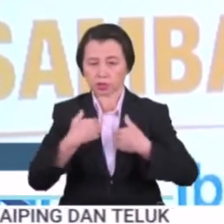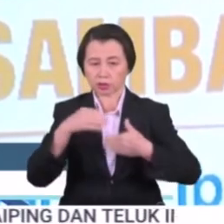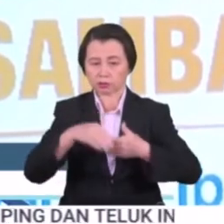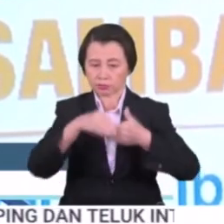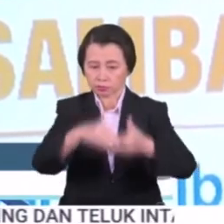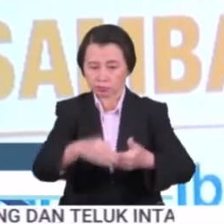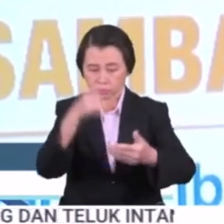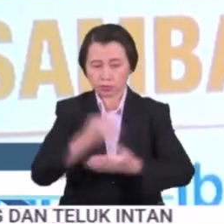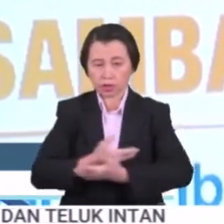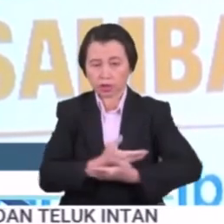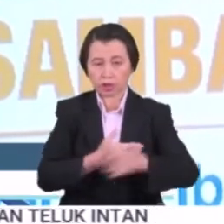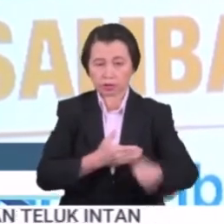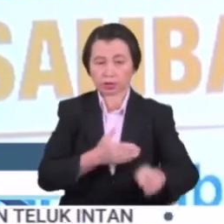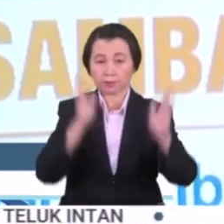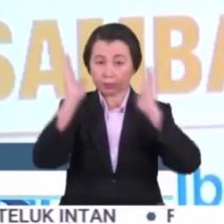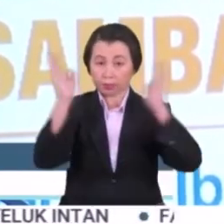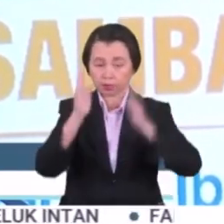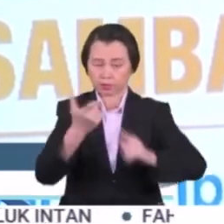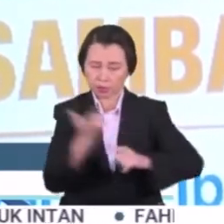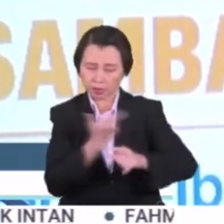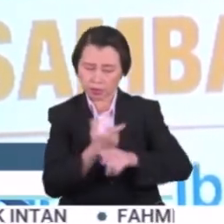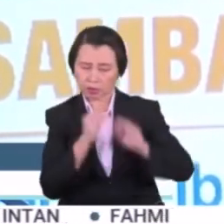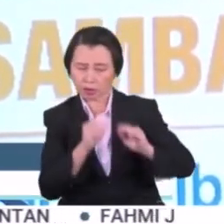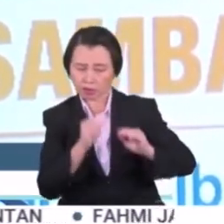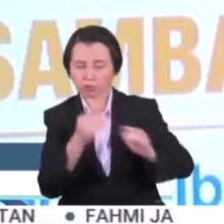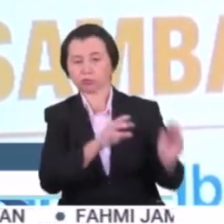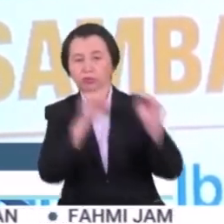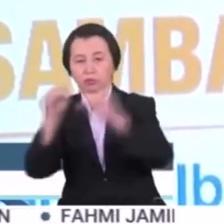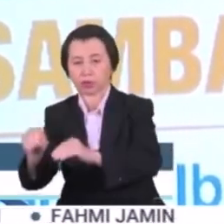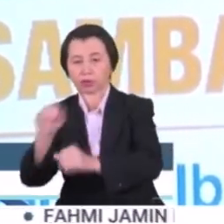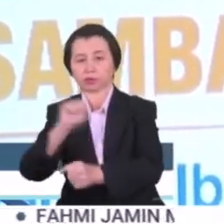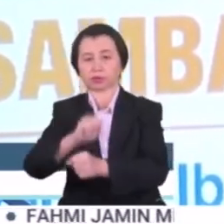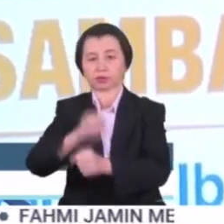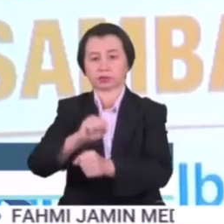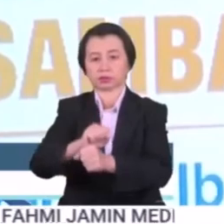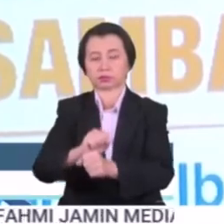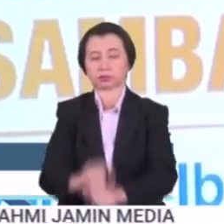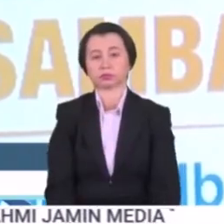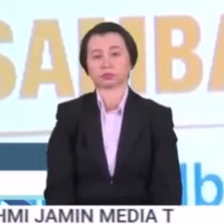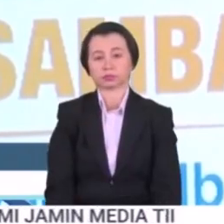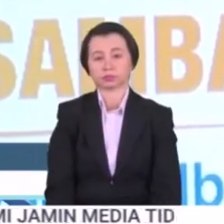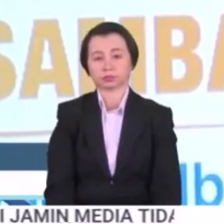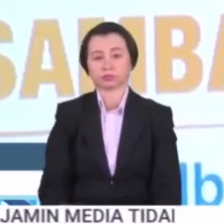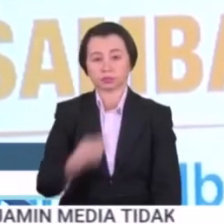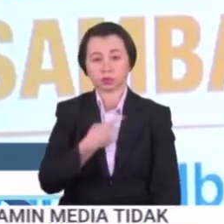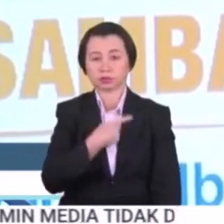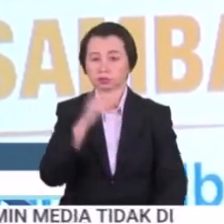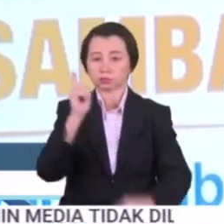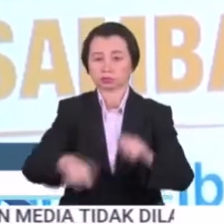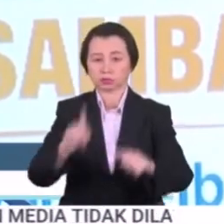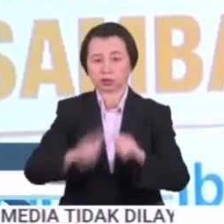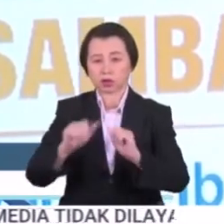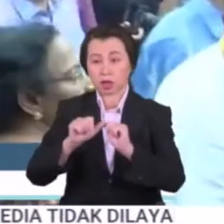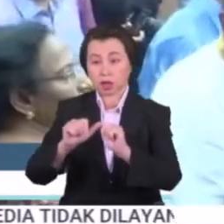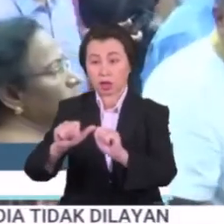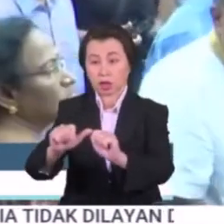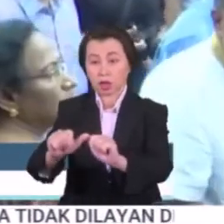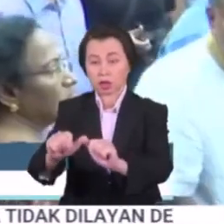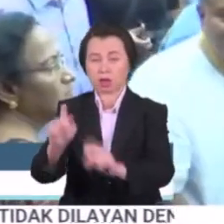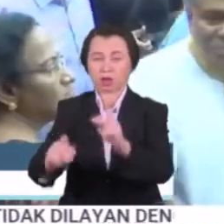untuk pastikan anak-anak kita dilatih dan kerja. Ya. Kalau kita tak boleh continue like this.